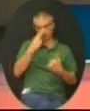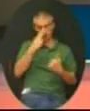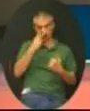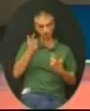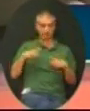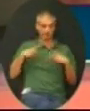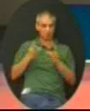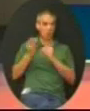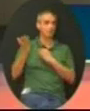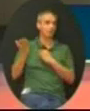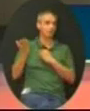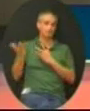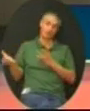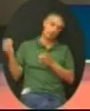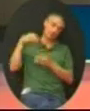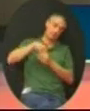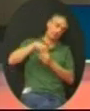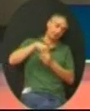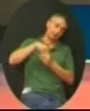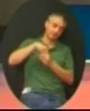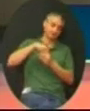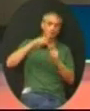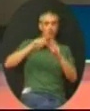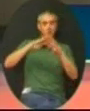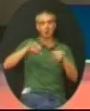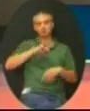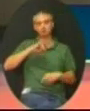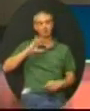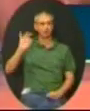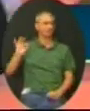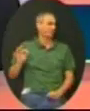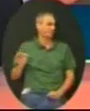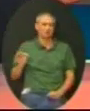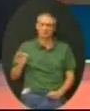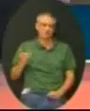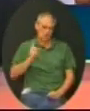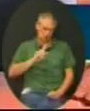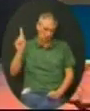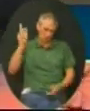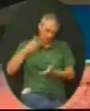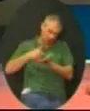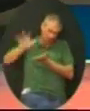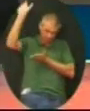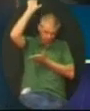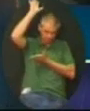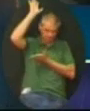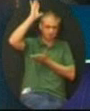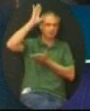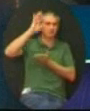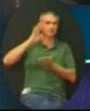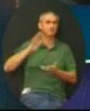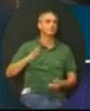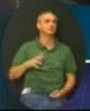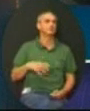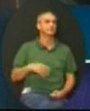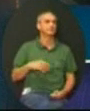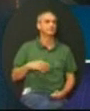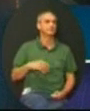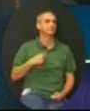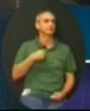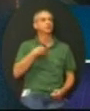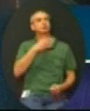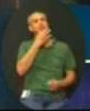איכשהו לחיות איתם, להכניס אותם לאיזו מועצה משלהם. לא, לא, אבל אני אגיד לך איפה הבעיה. אני אגיד לך, אני חושב רגע שנייה. לא, שאלה